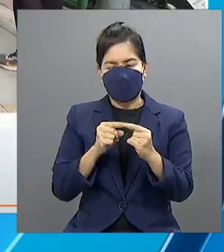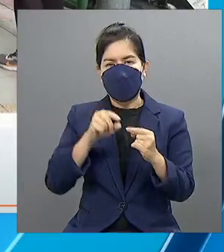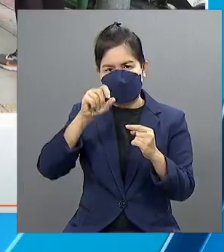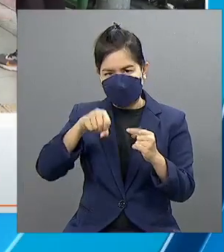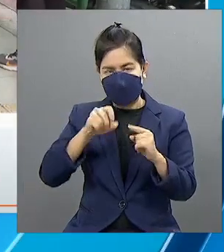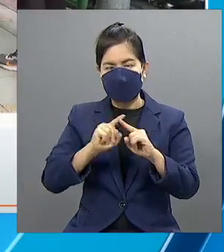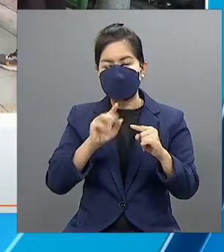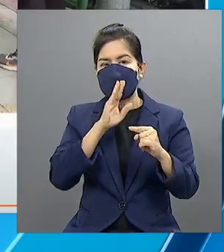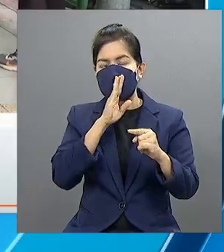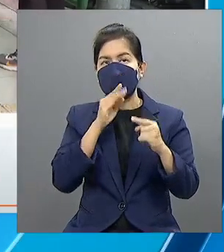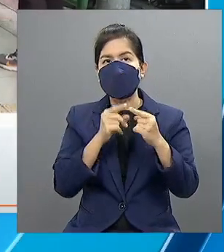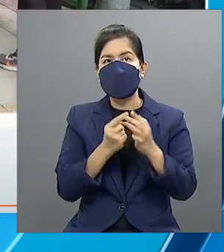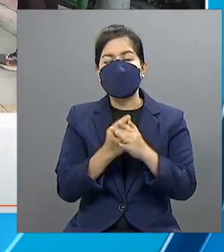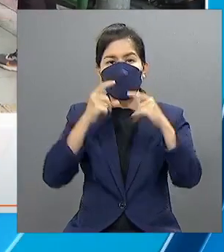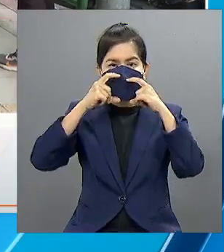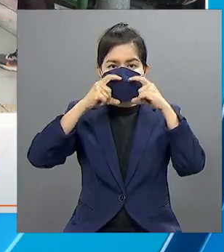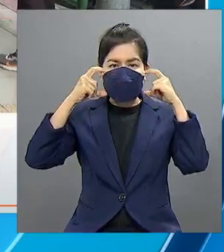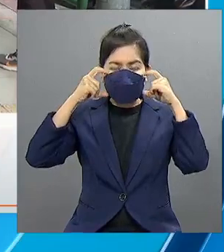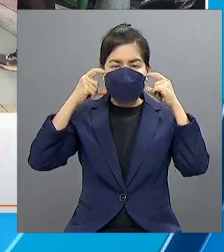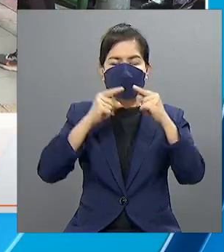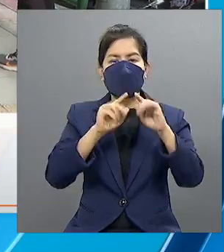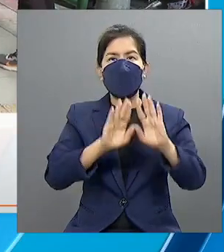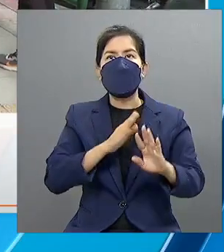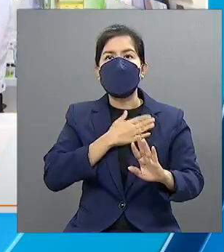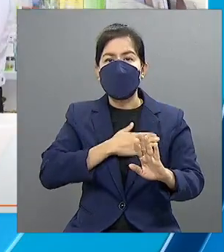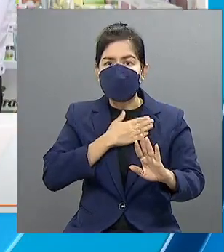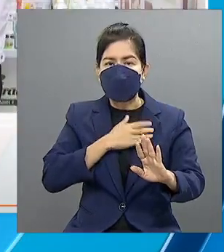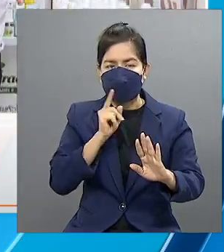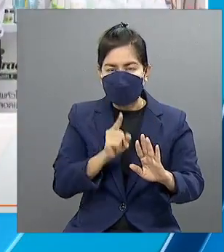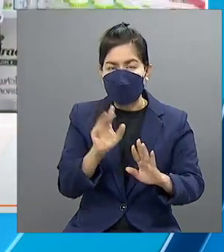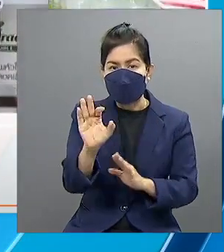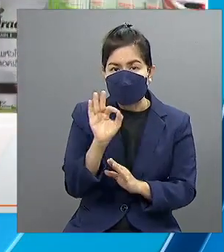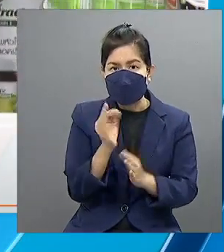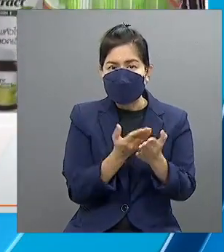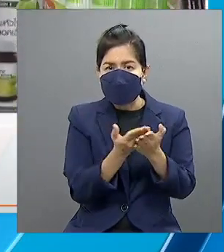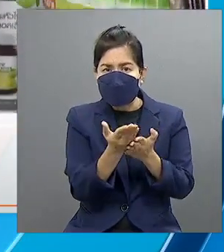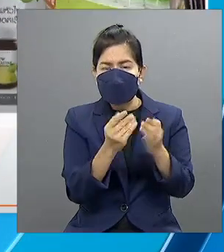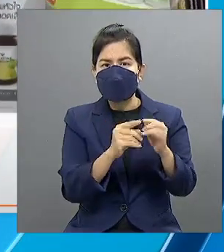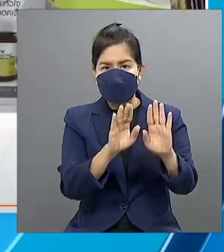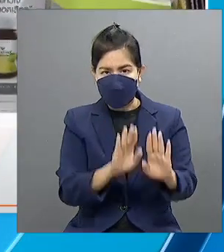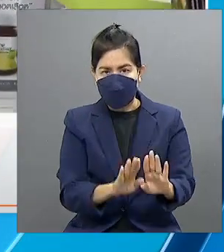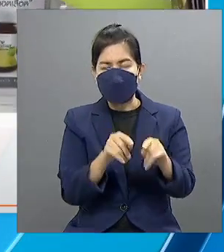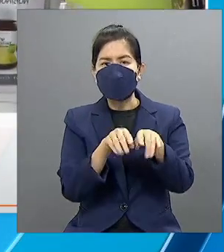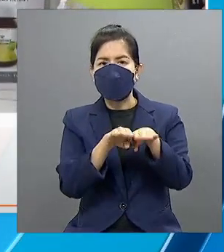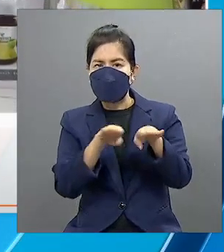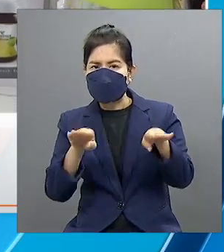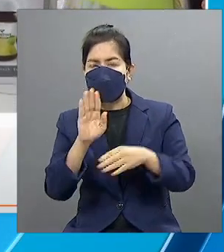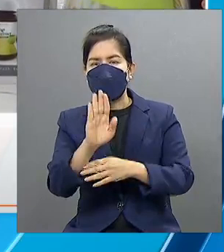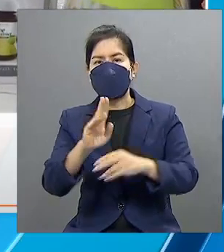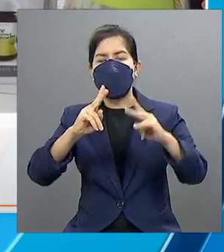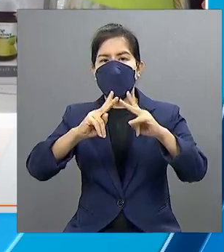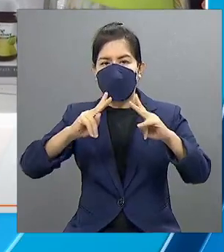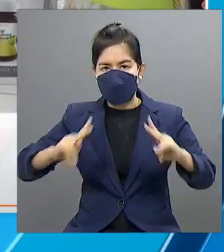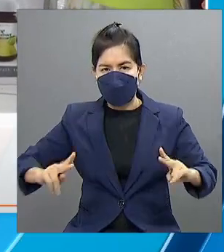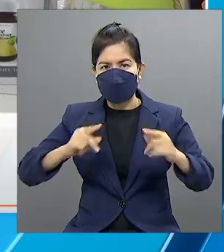องเลือกซื้อที่ผู้ผลิตนั้นระบุว่าได้มาตรฐานของกรมวิทยาศาสตร์บริการนะครับ